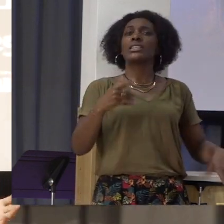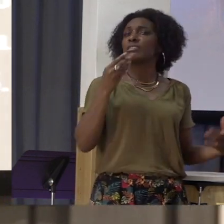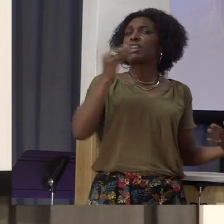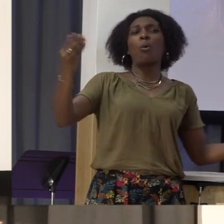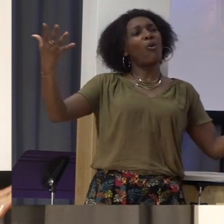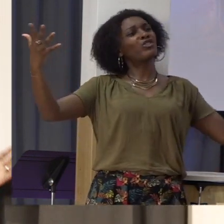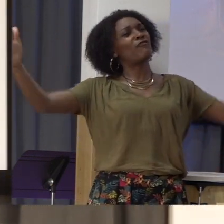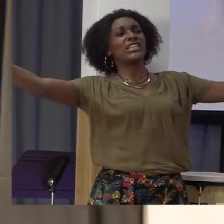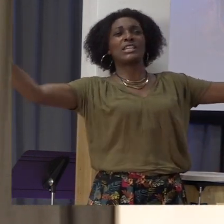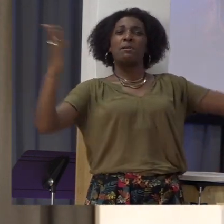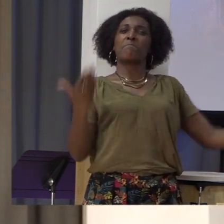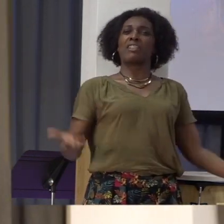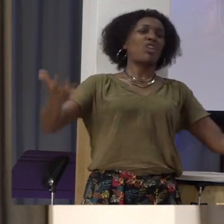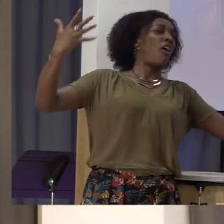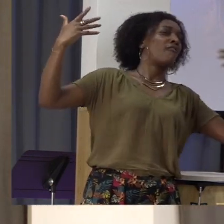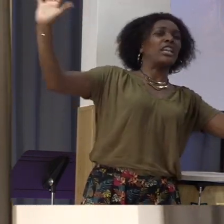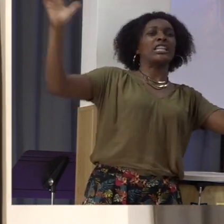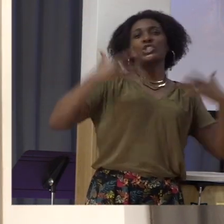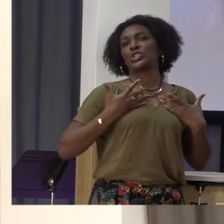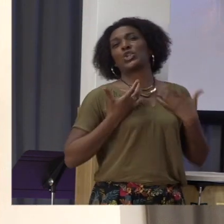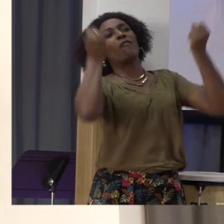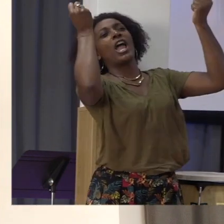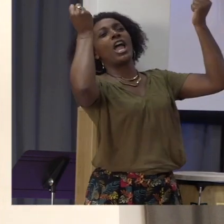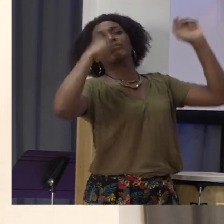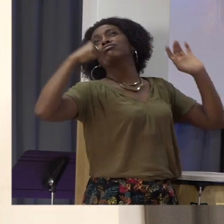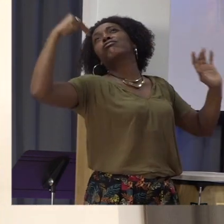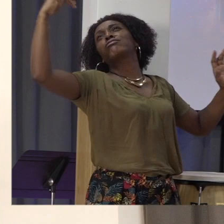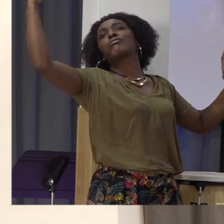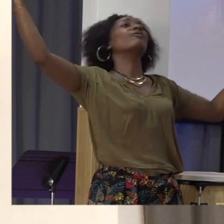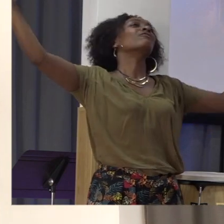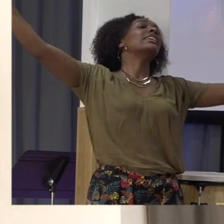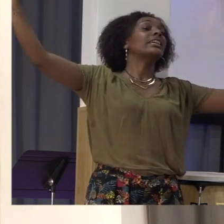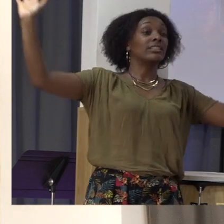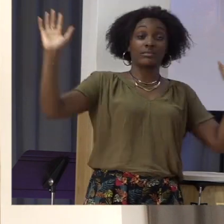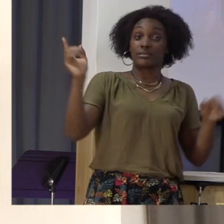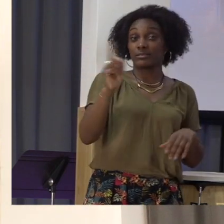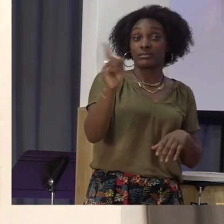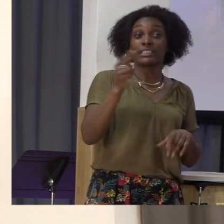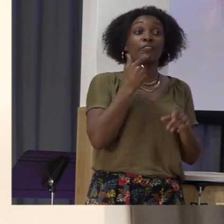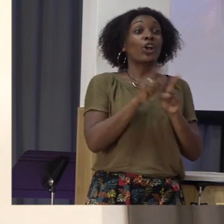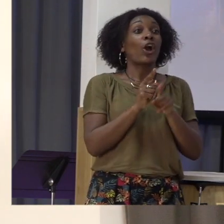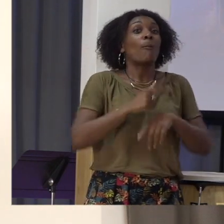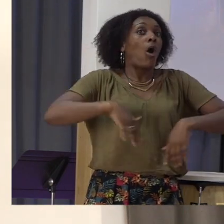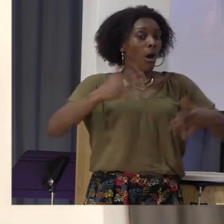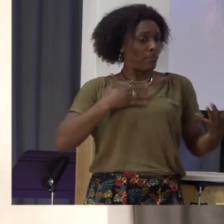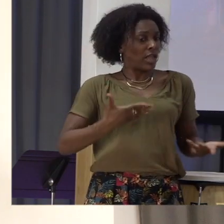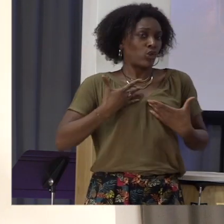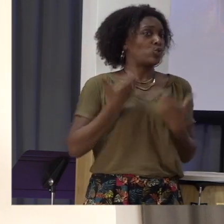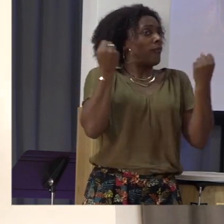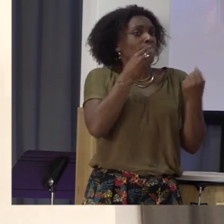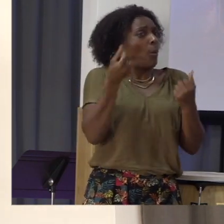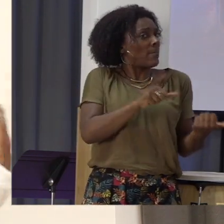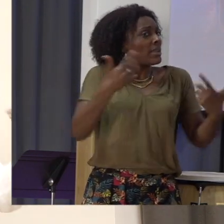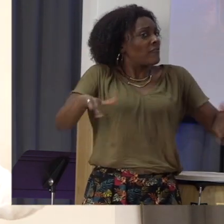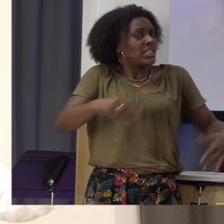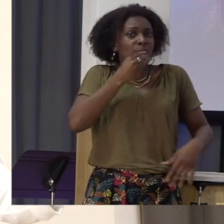tout est fait, tout est réglé. Et donc il va falloir baisser la vigilance et croire que